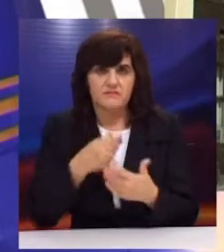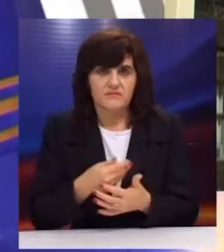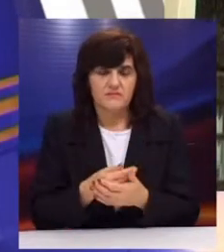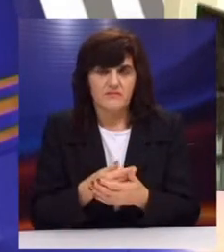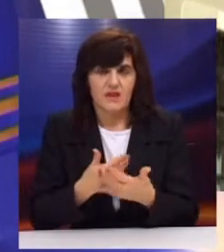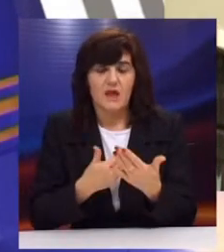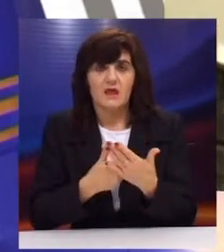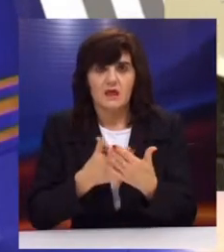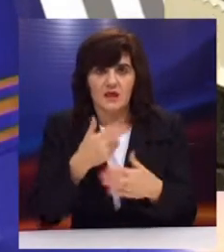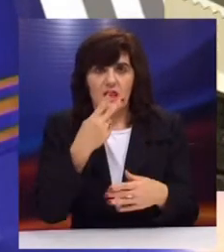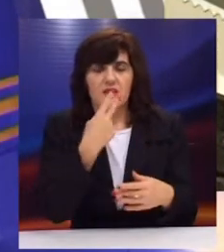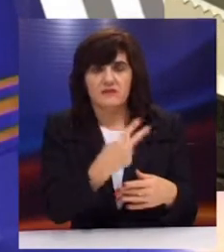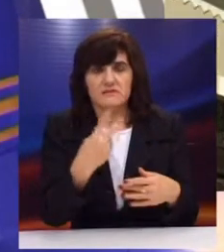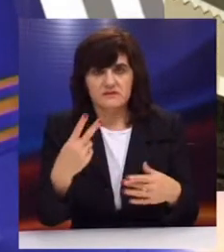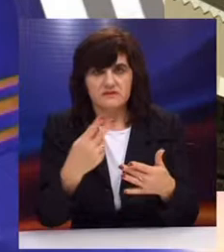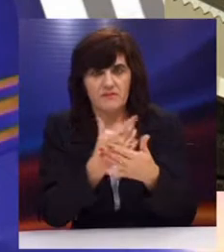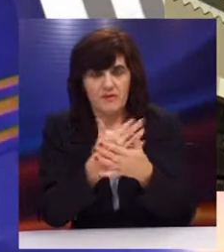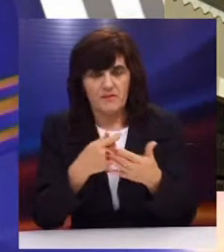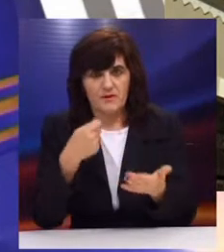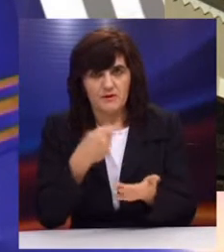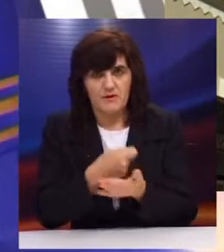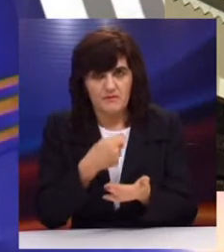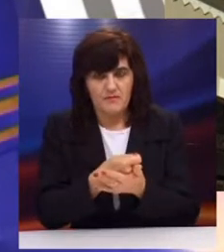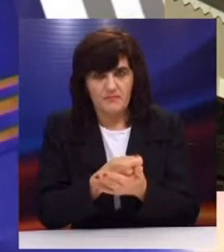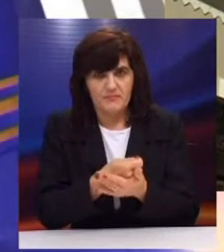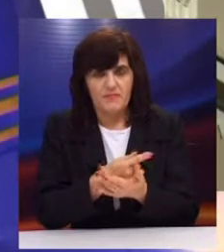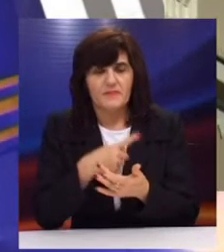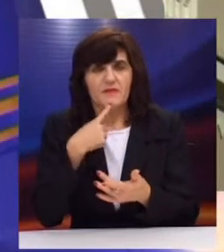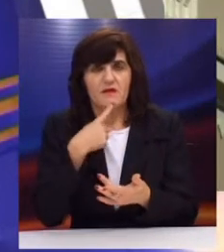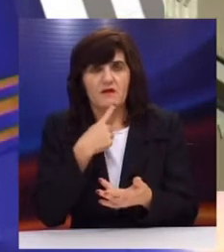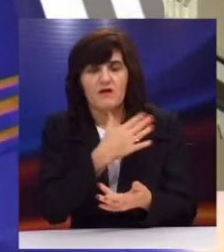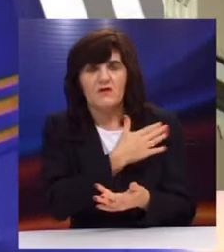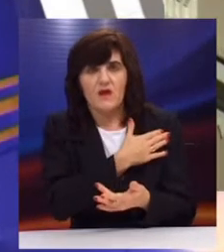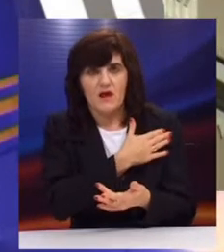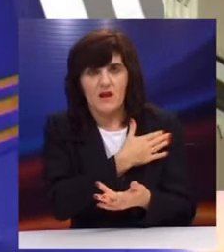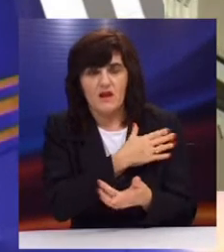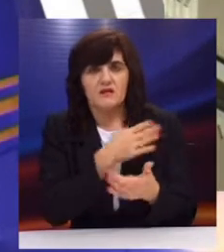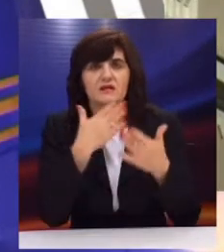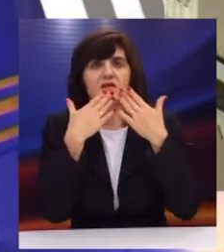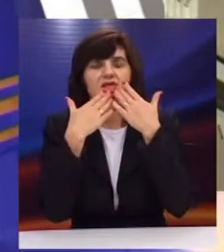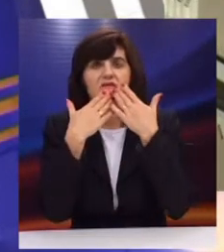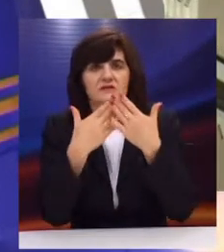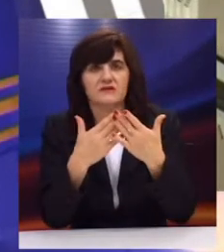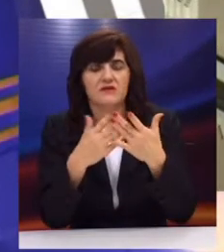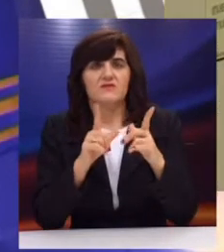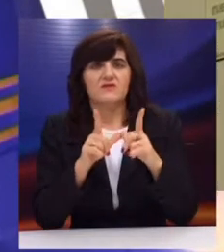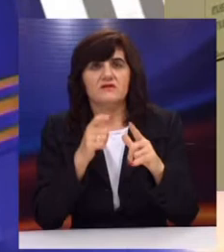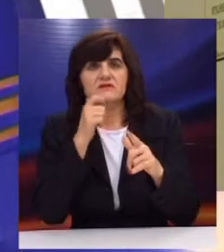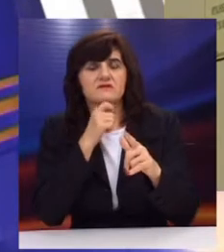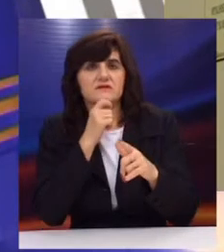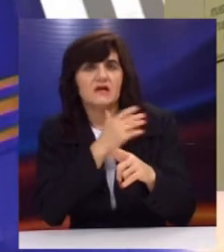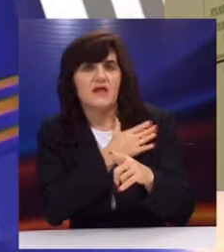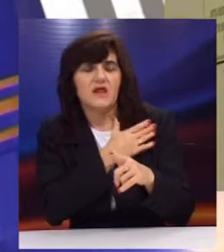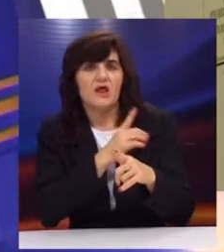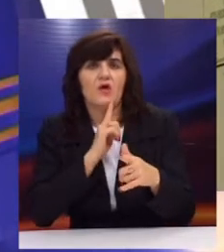izdvojio 22 miliona dinara za realizaciju ovog projekta, istakao je gradonačelnik Subotice i zahvalio i bivšem gradonačelniku koji je